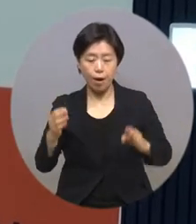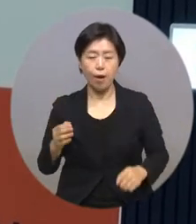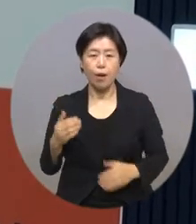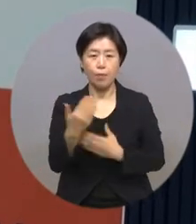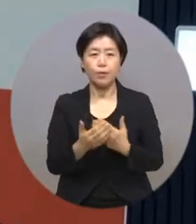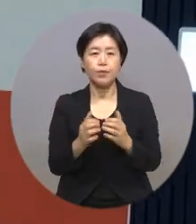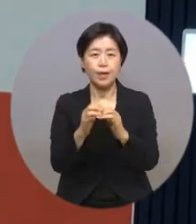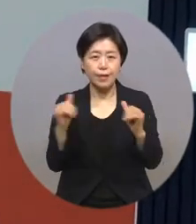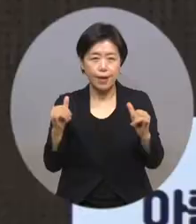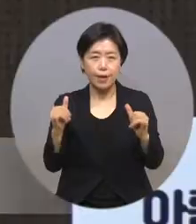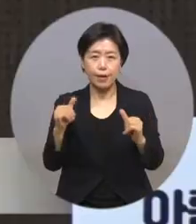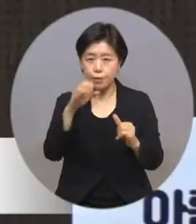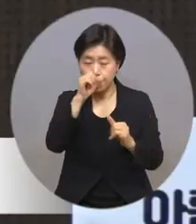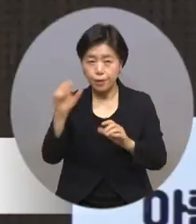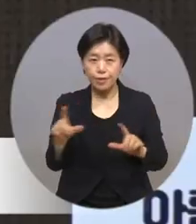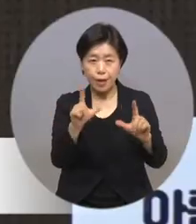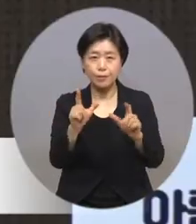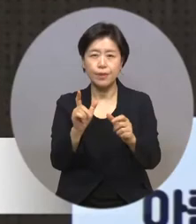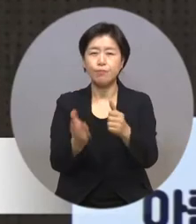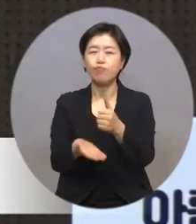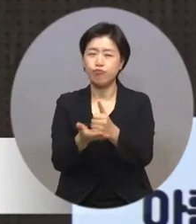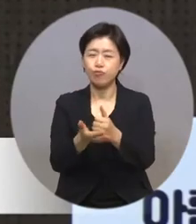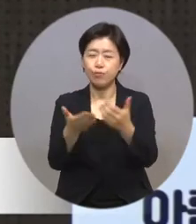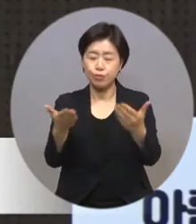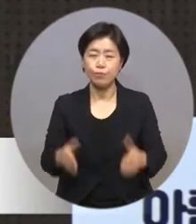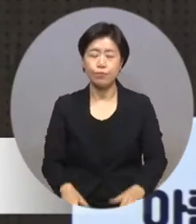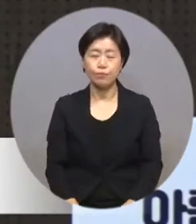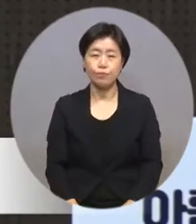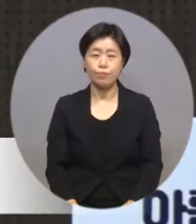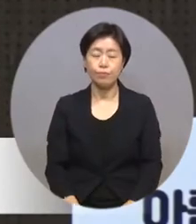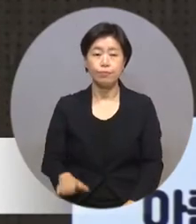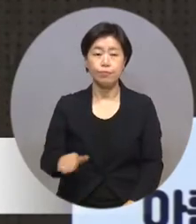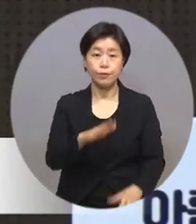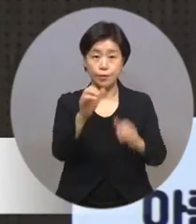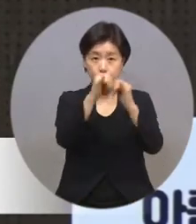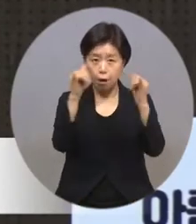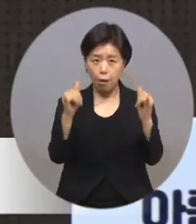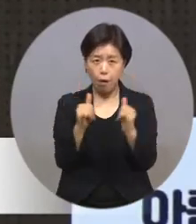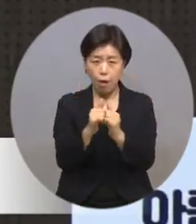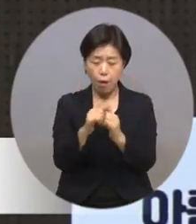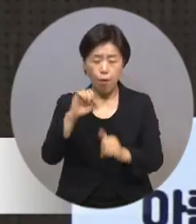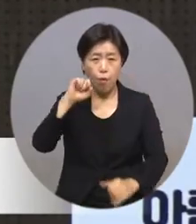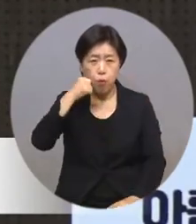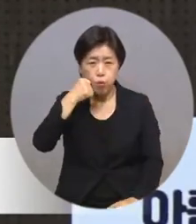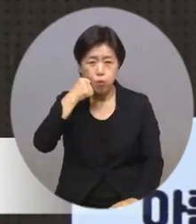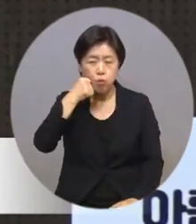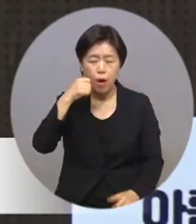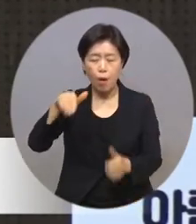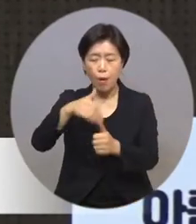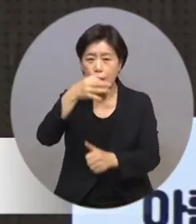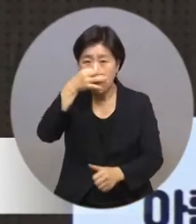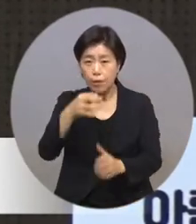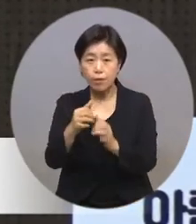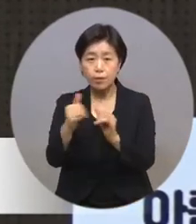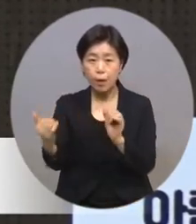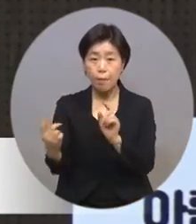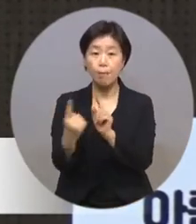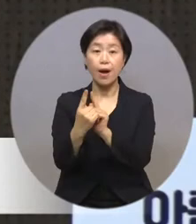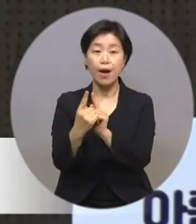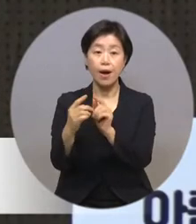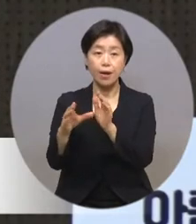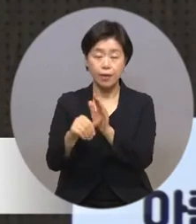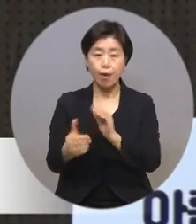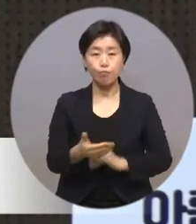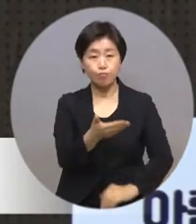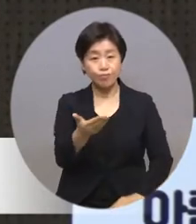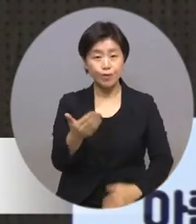삶을 응원했습니다. 우리 사회에 어렵고 그리고 도움이 꼭 필요한 분을 만나게 되면 몸이 먼저 반응하는